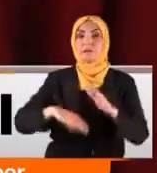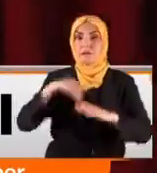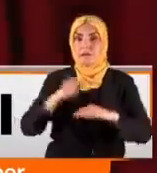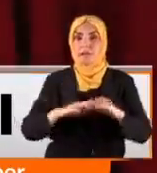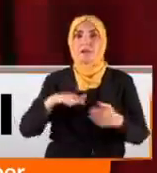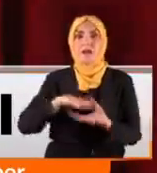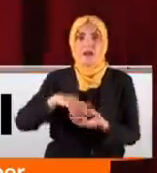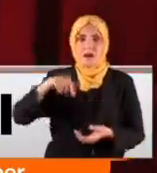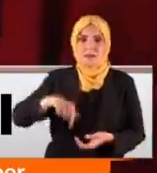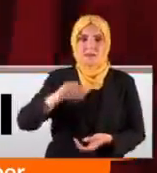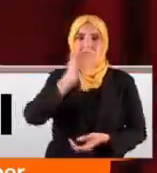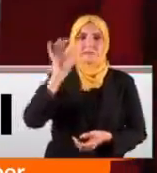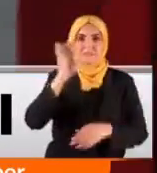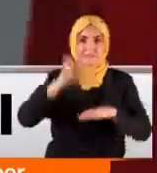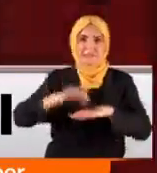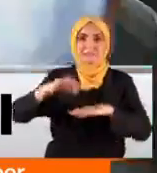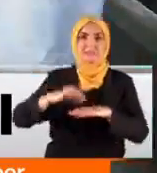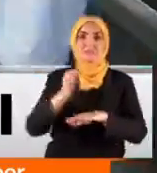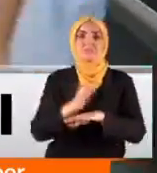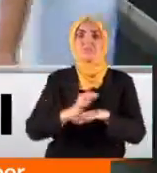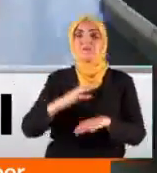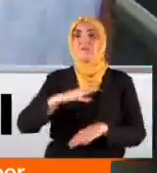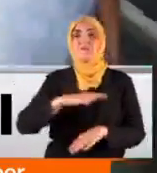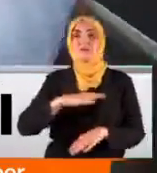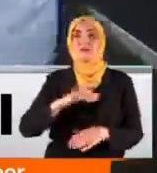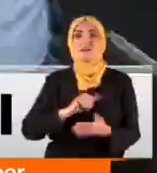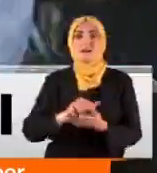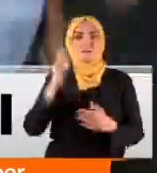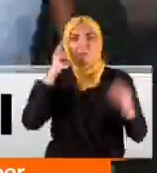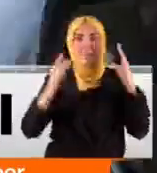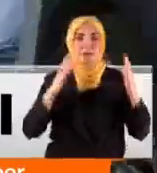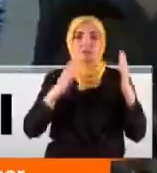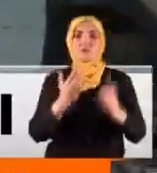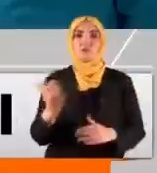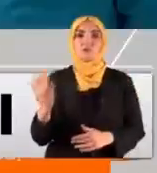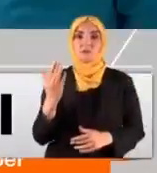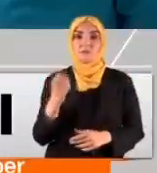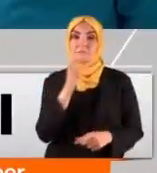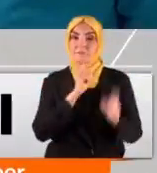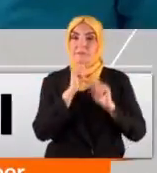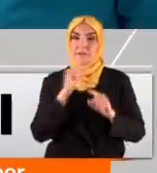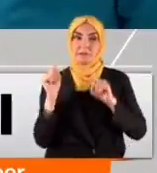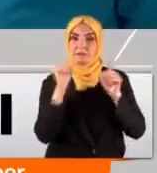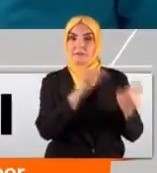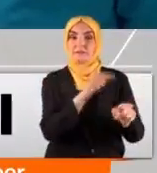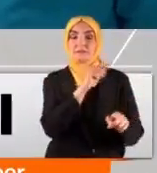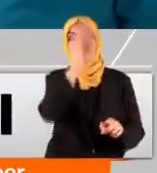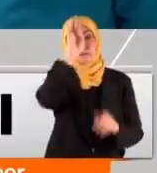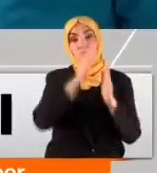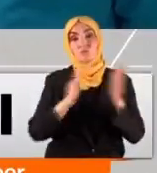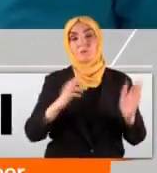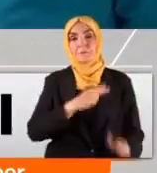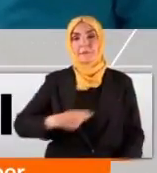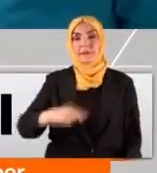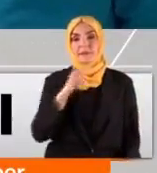dolu. Herkes perişan. Eleştiri oklarının hedefinde İstanbul Büyükşehir Belediyesi var. İlkbaharın